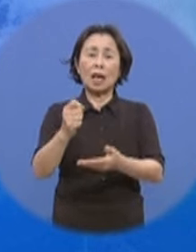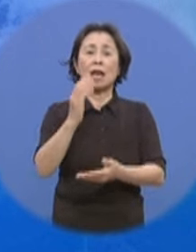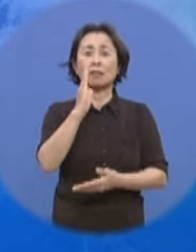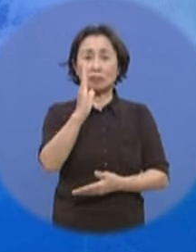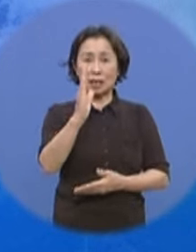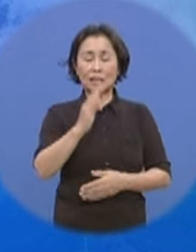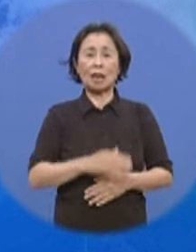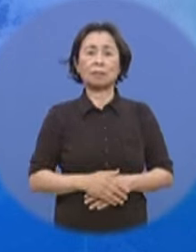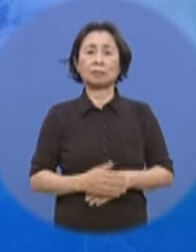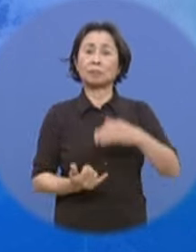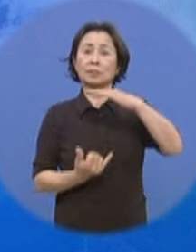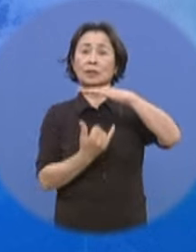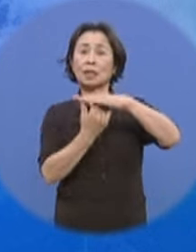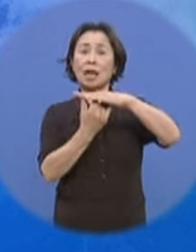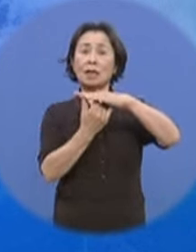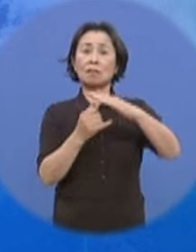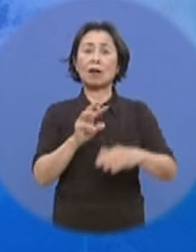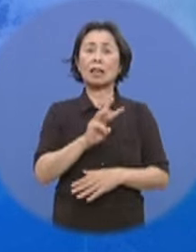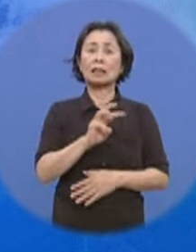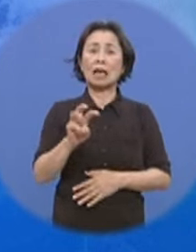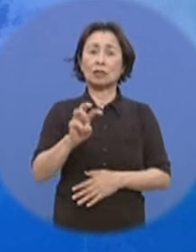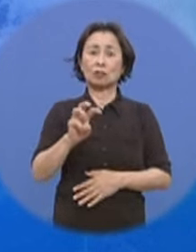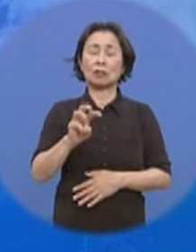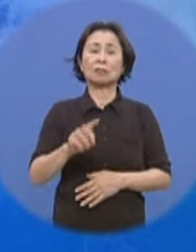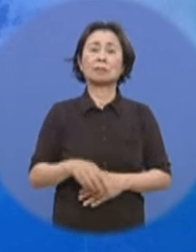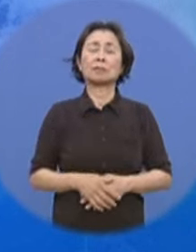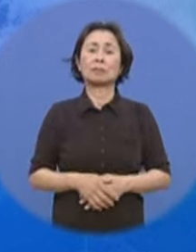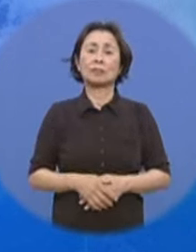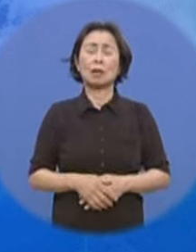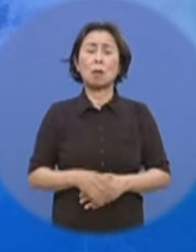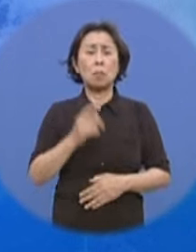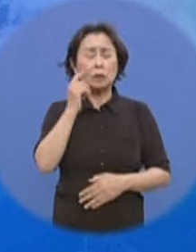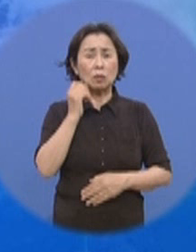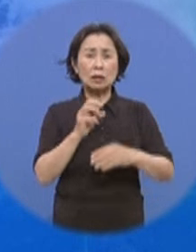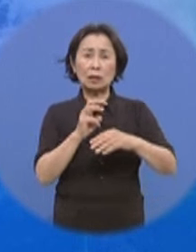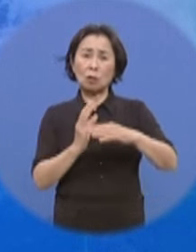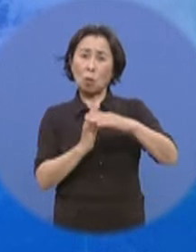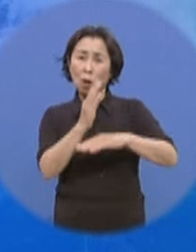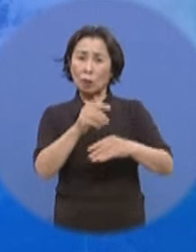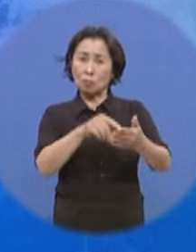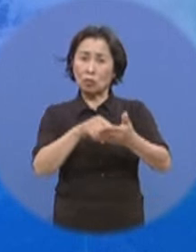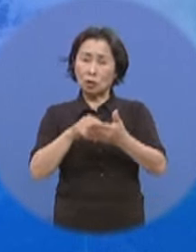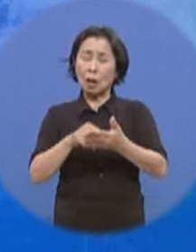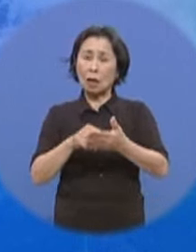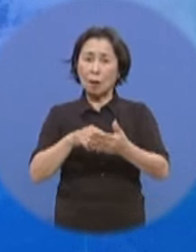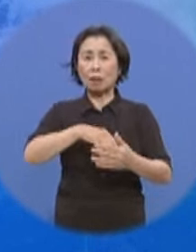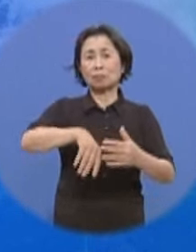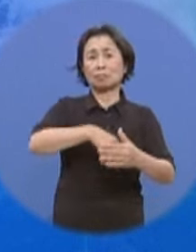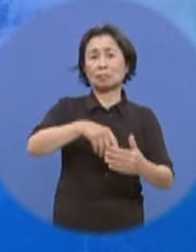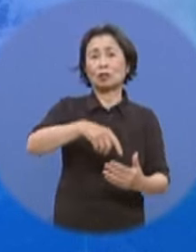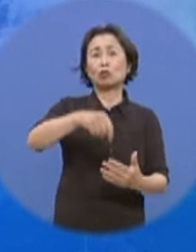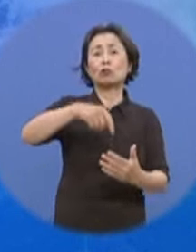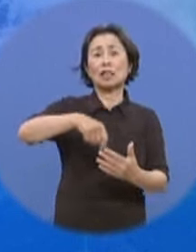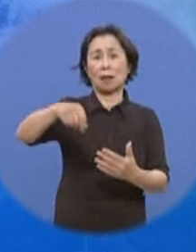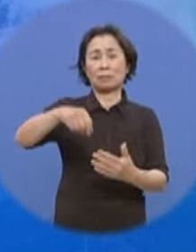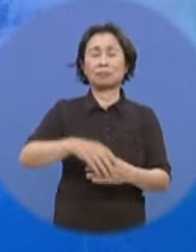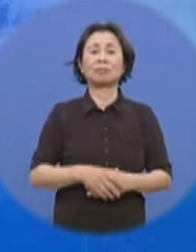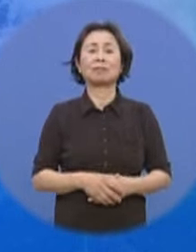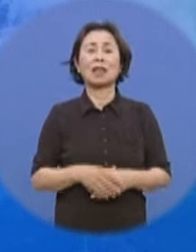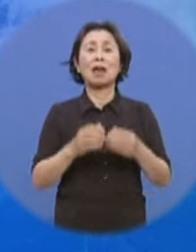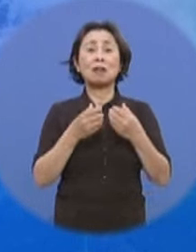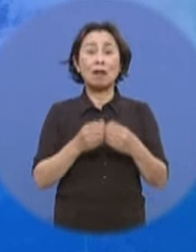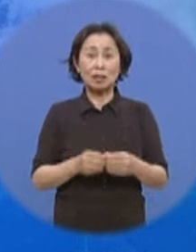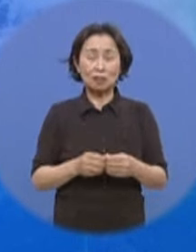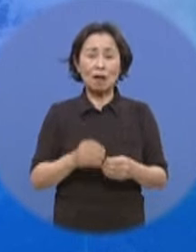定員は30申し込み数の場合は抽選となります詳しくは県障害者